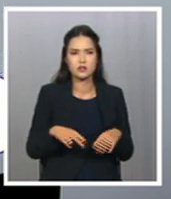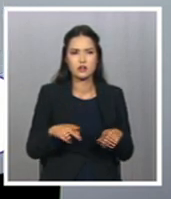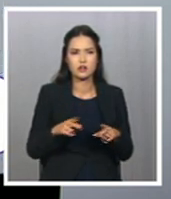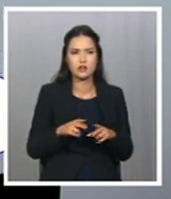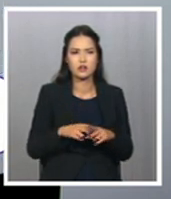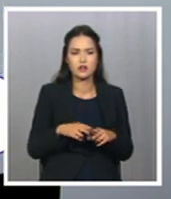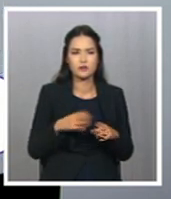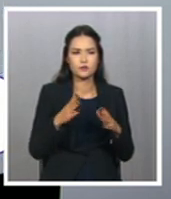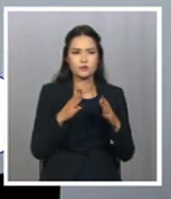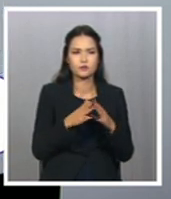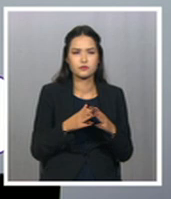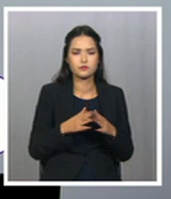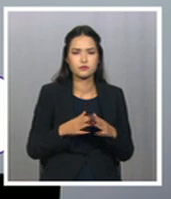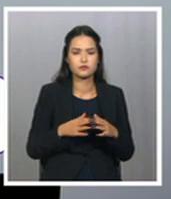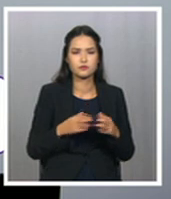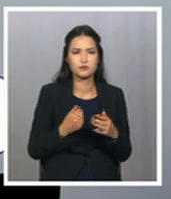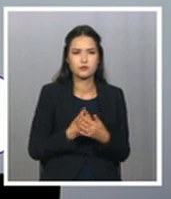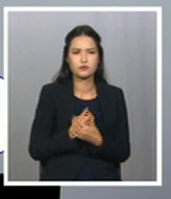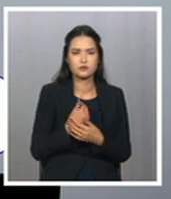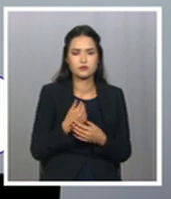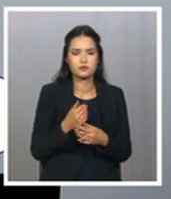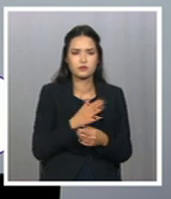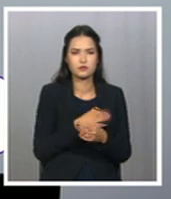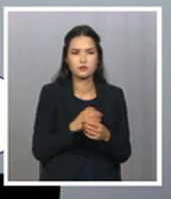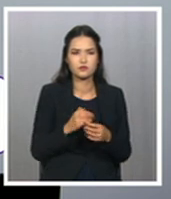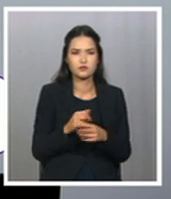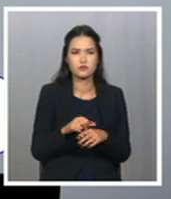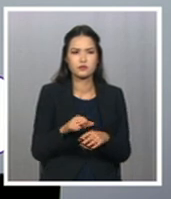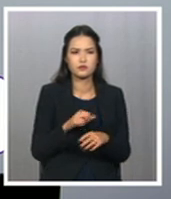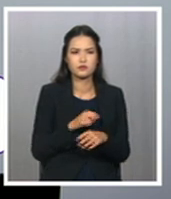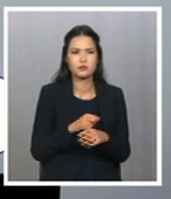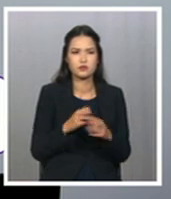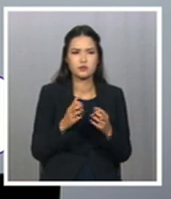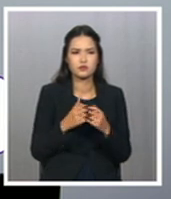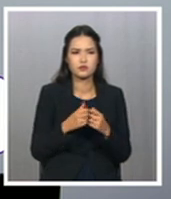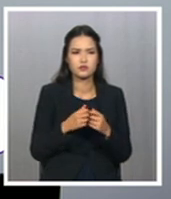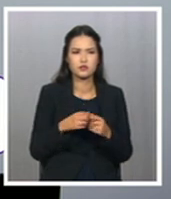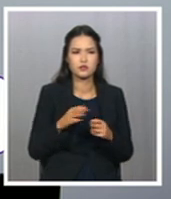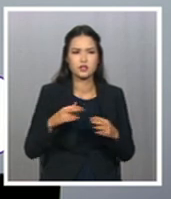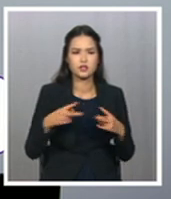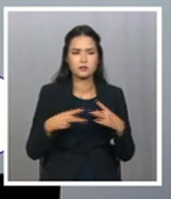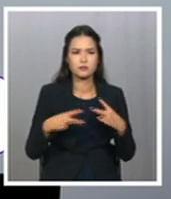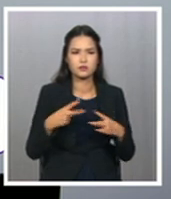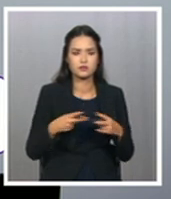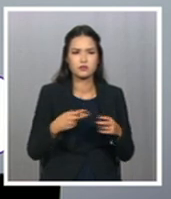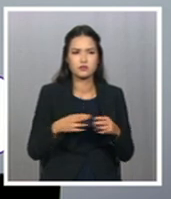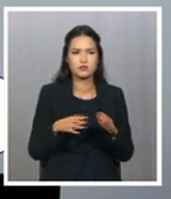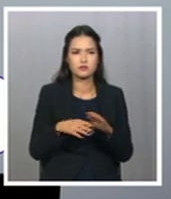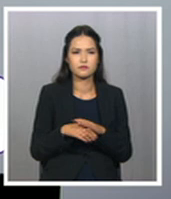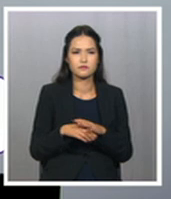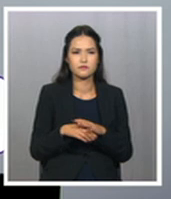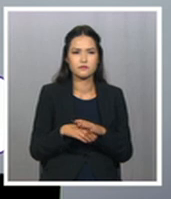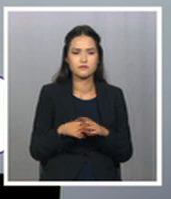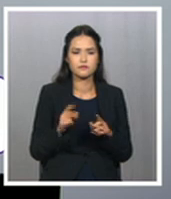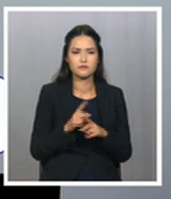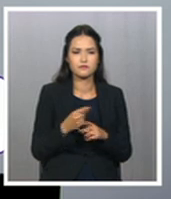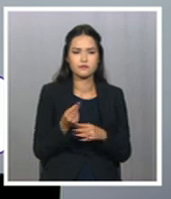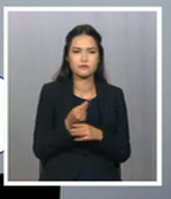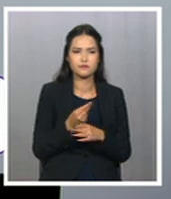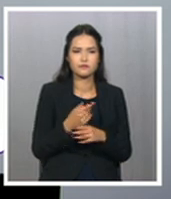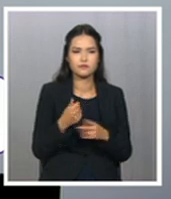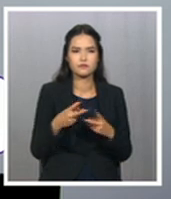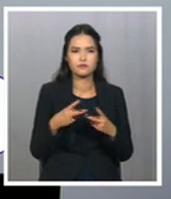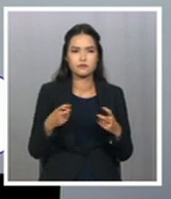серіппе қандай да бір қашықтыққа ығысқан, яғни тепе-теңдік күйінде орналаспаған. Бұл жағдайдағы графикті біз төменнен көре